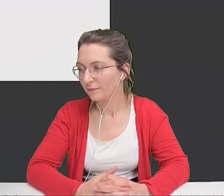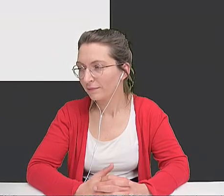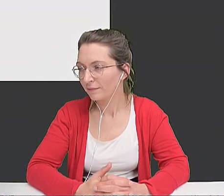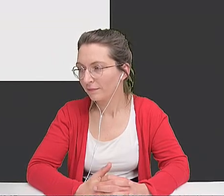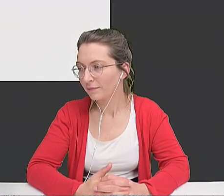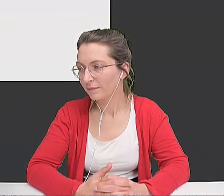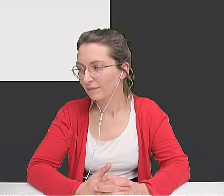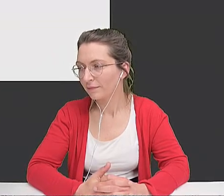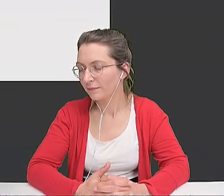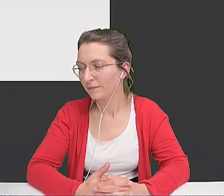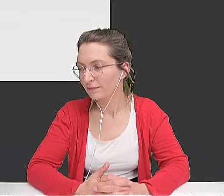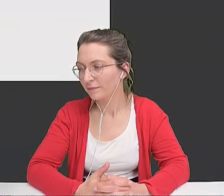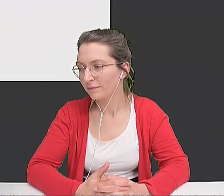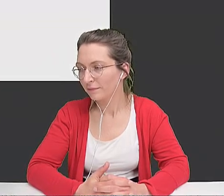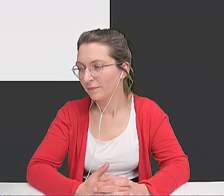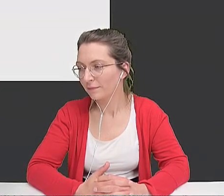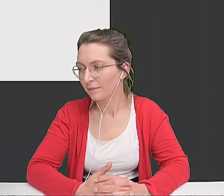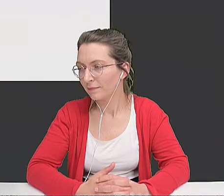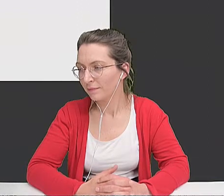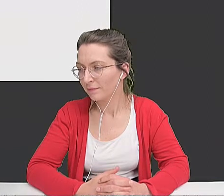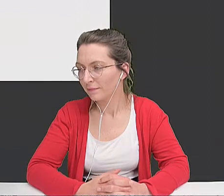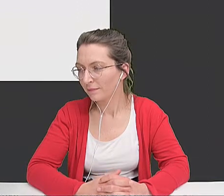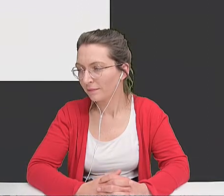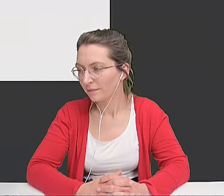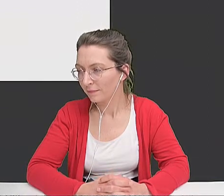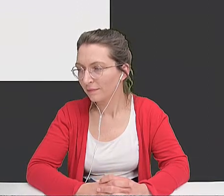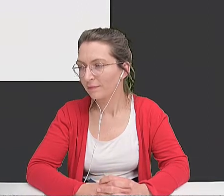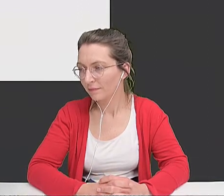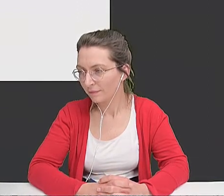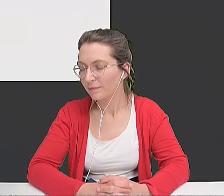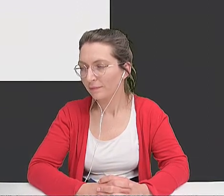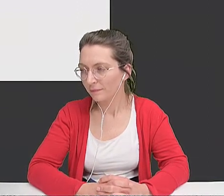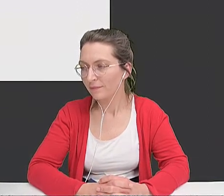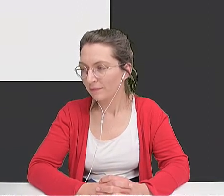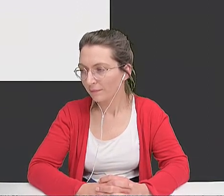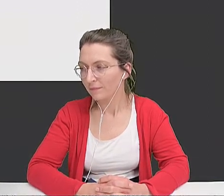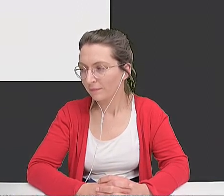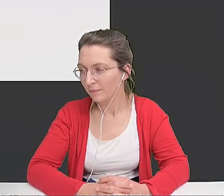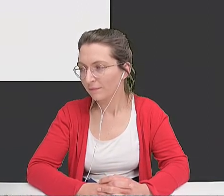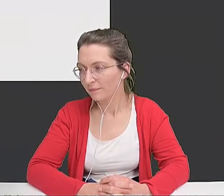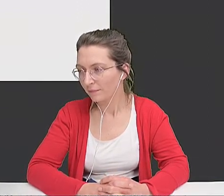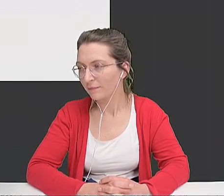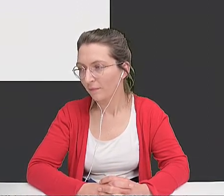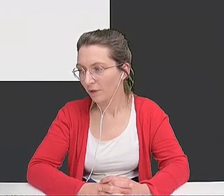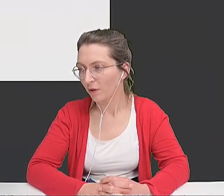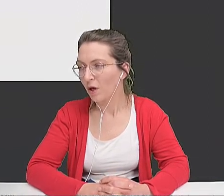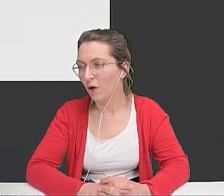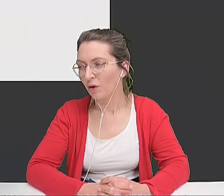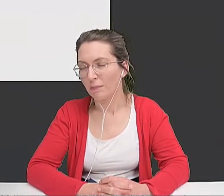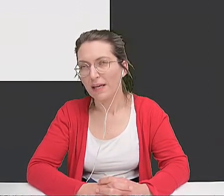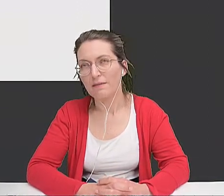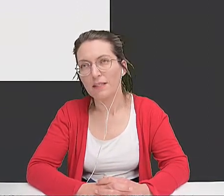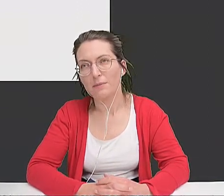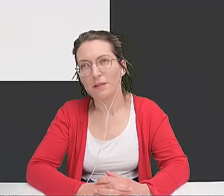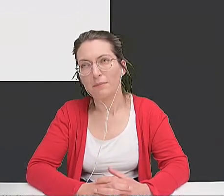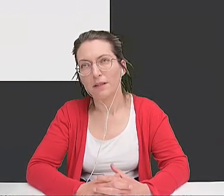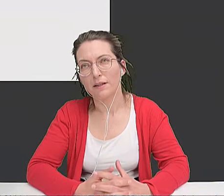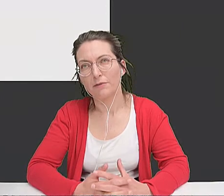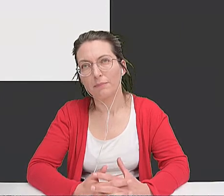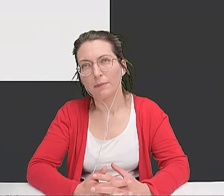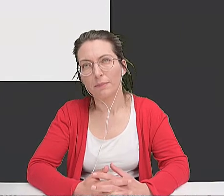da gehe ich jetzt mal nicht ins Detail, kann man ignorieren. Also man kriegt hier seine Punkte angezeigt und wenn man gut ist, hat man eben alle. Genau. Und